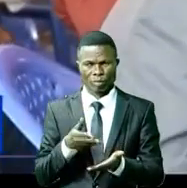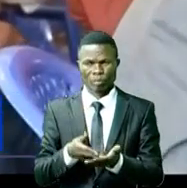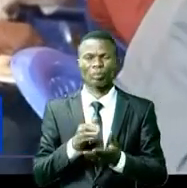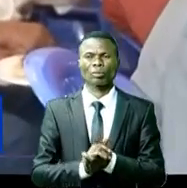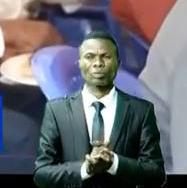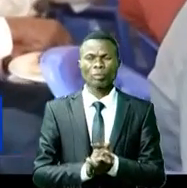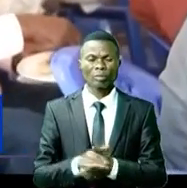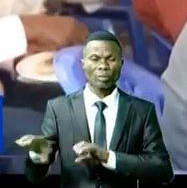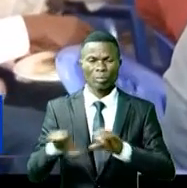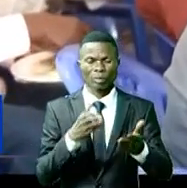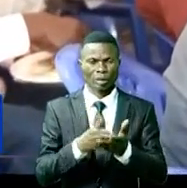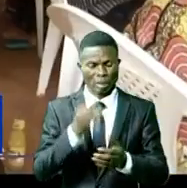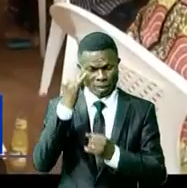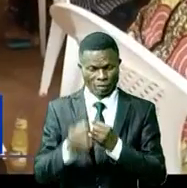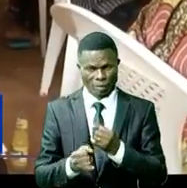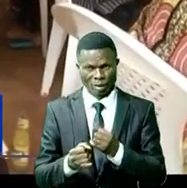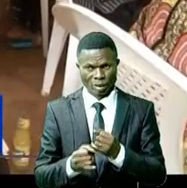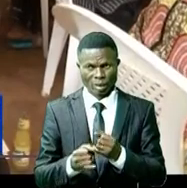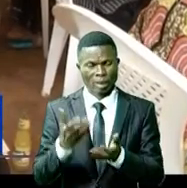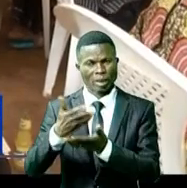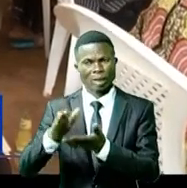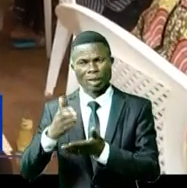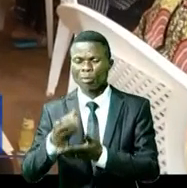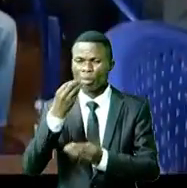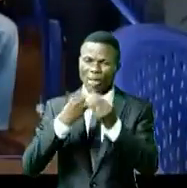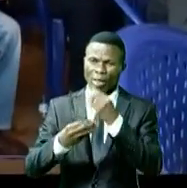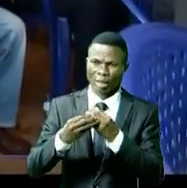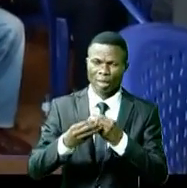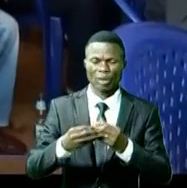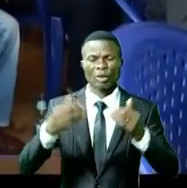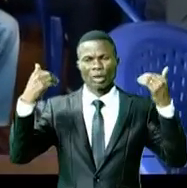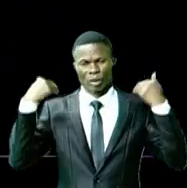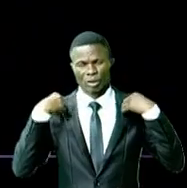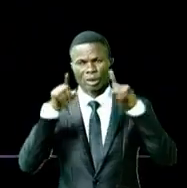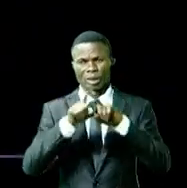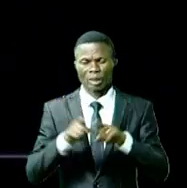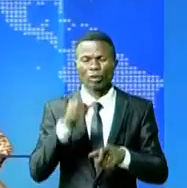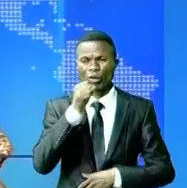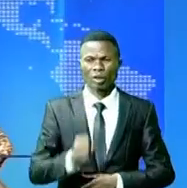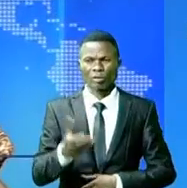que cette cérémonie s'est clôturée par un partage des repas entre les officiels et les vieillards.